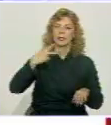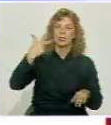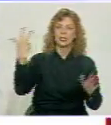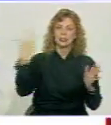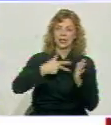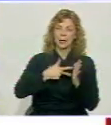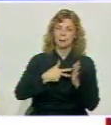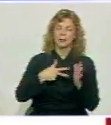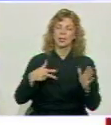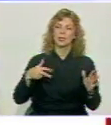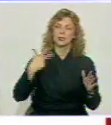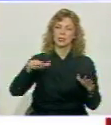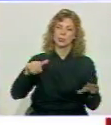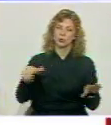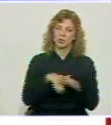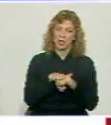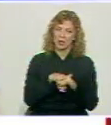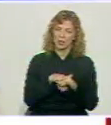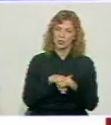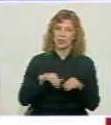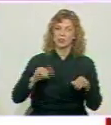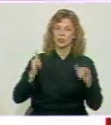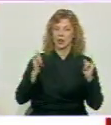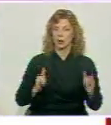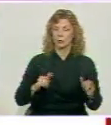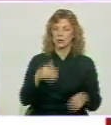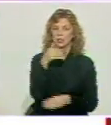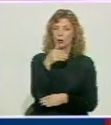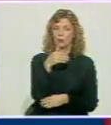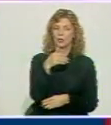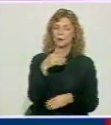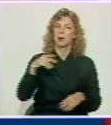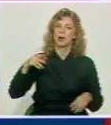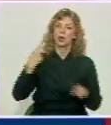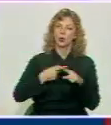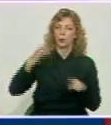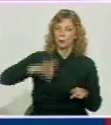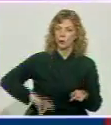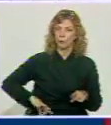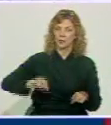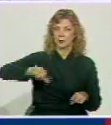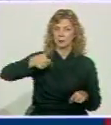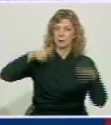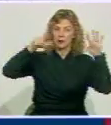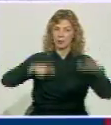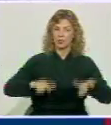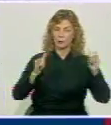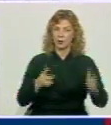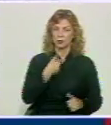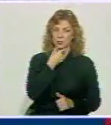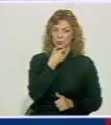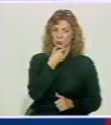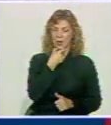după 5 ani în care s-a aflat în insolvență, a redevenit una dintre companiile de stat profitabile. În primele 7 luni ale acestui an,